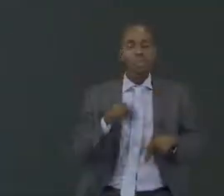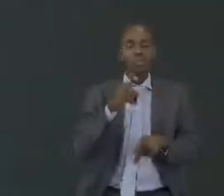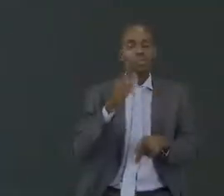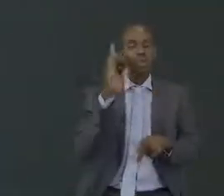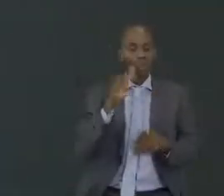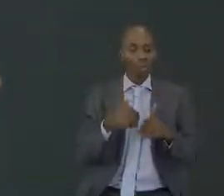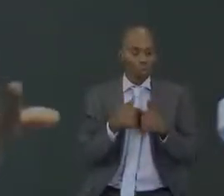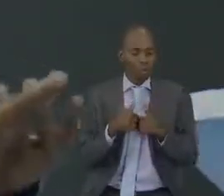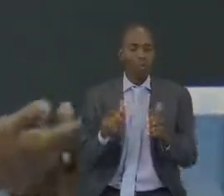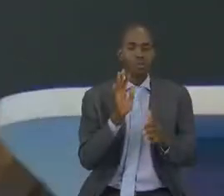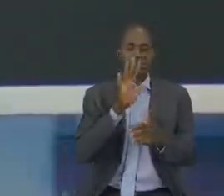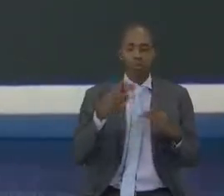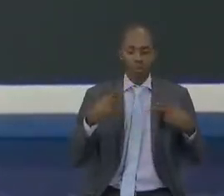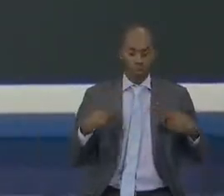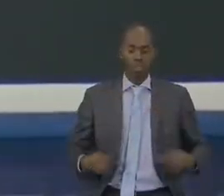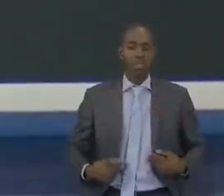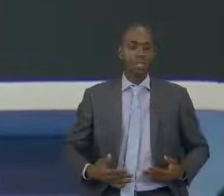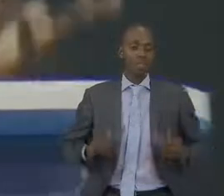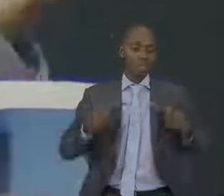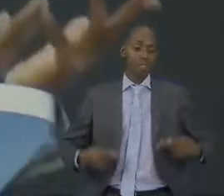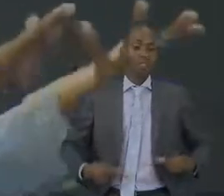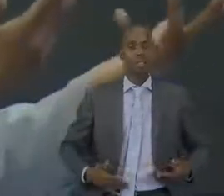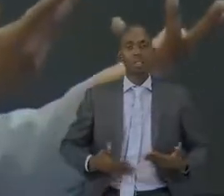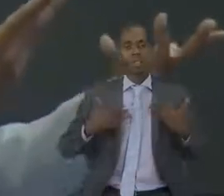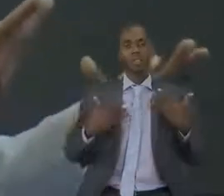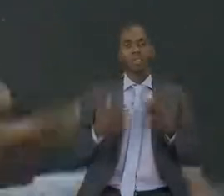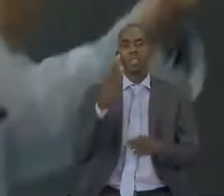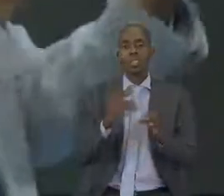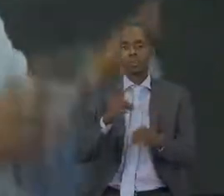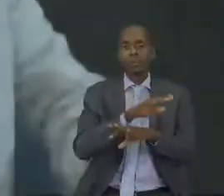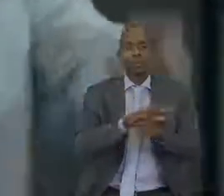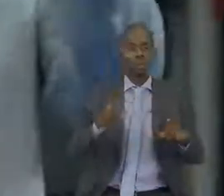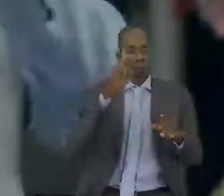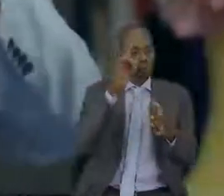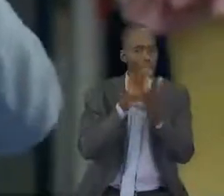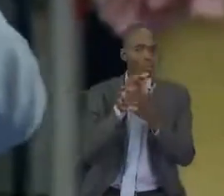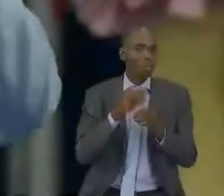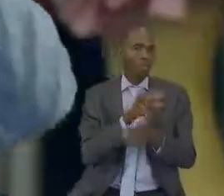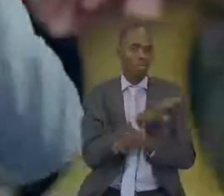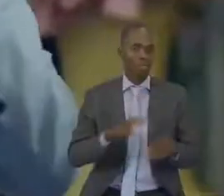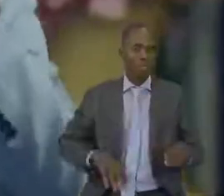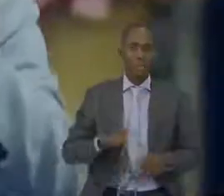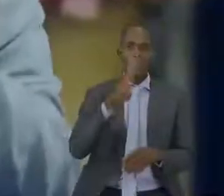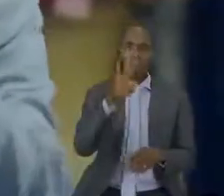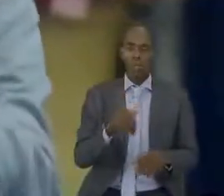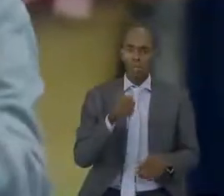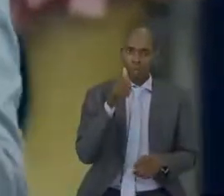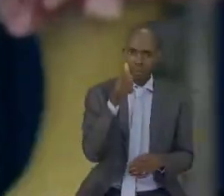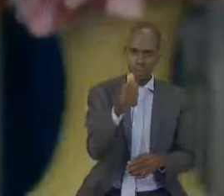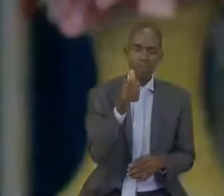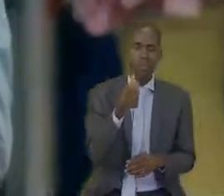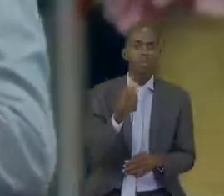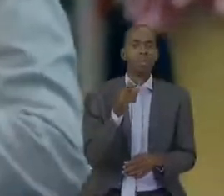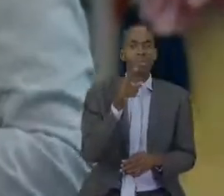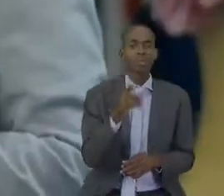vie physique si tu ne crois pas en Christ. Toi-même, tu